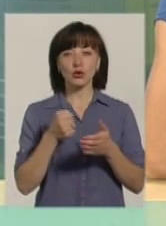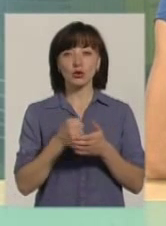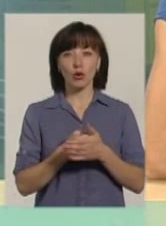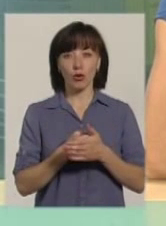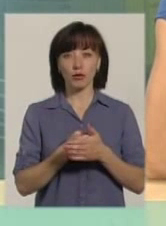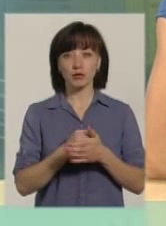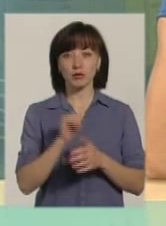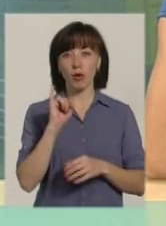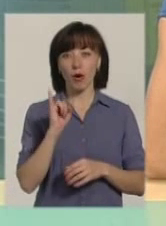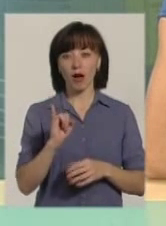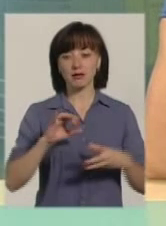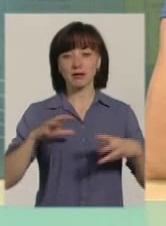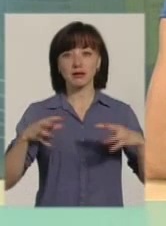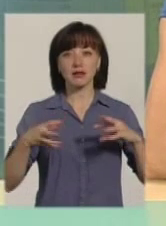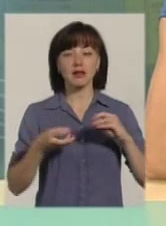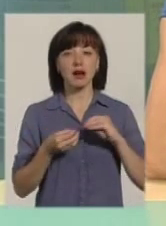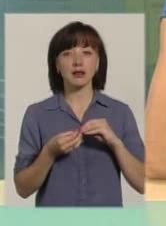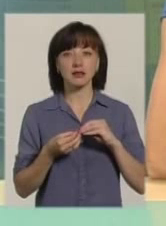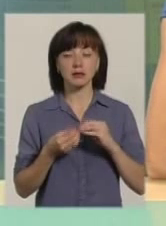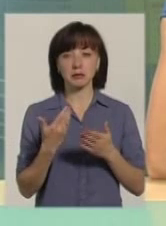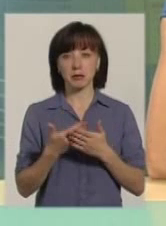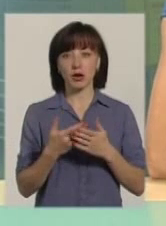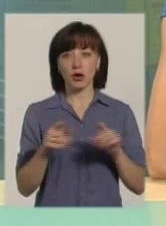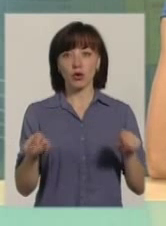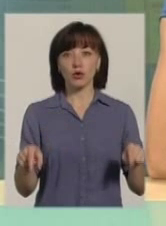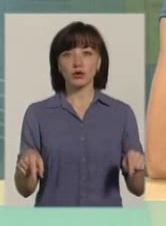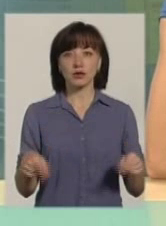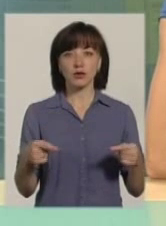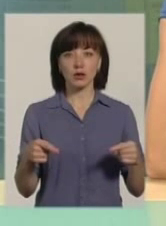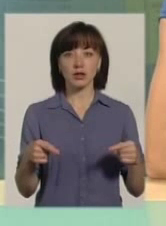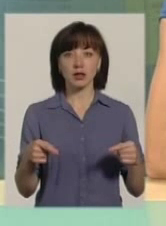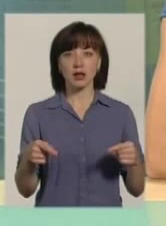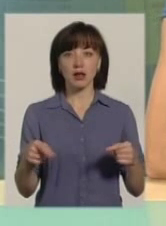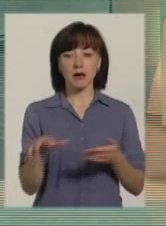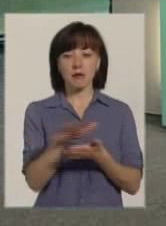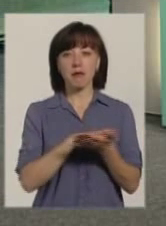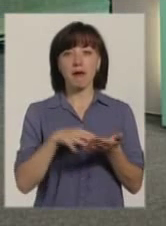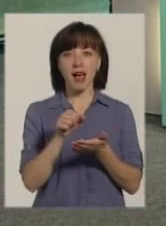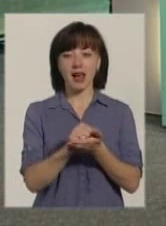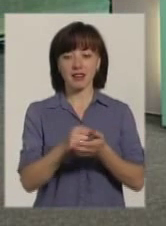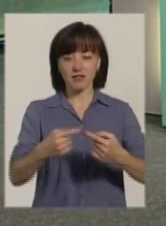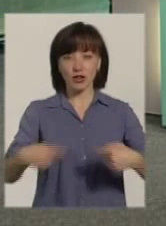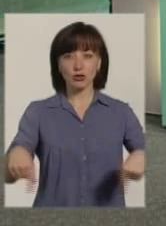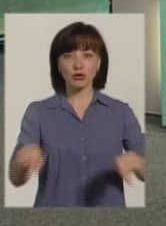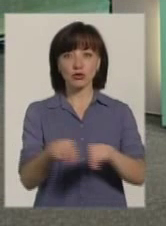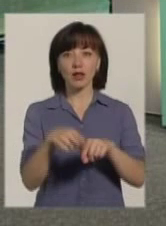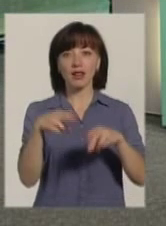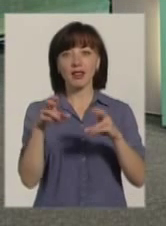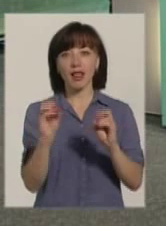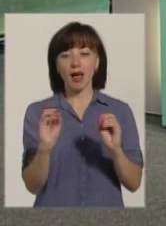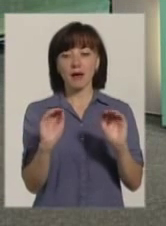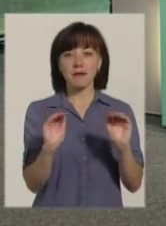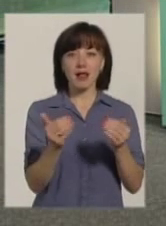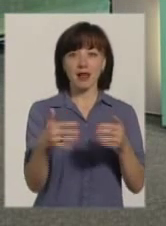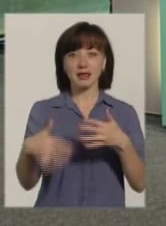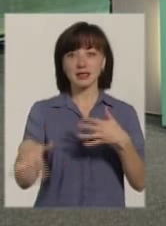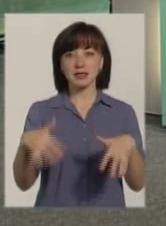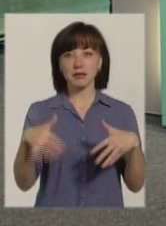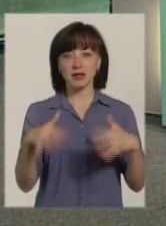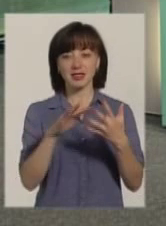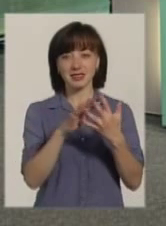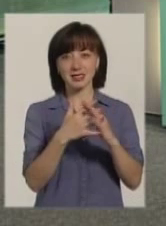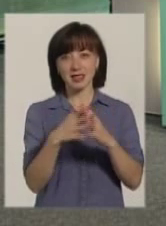негативних наслідків, таких як утворення своєрідних мертвих зон, де невеличкі громади, слабкі, в